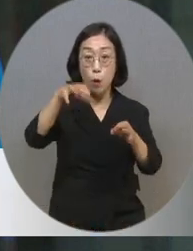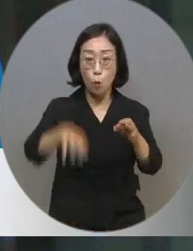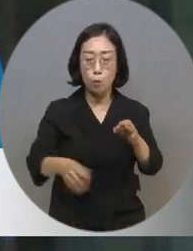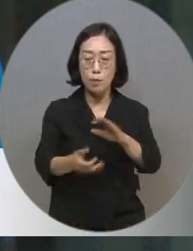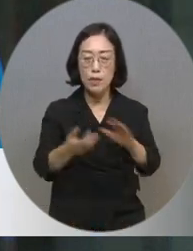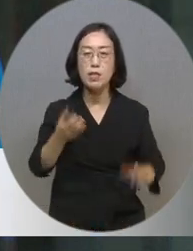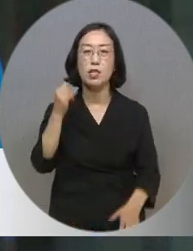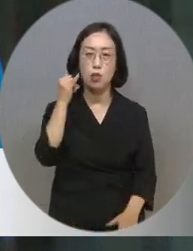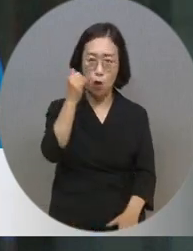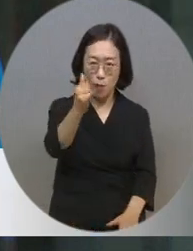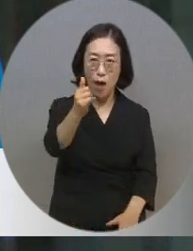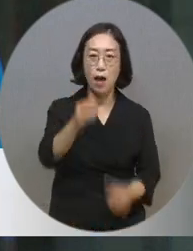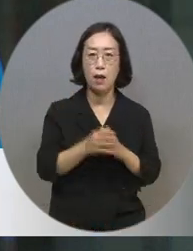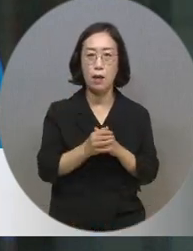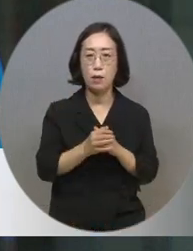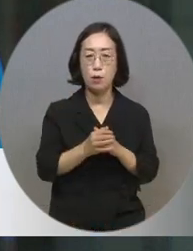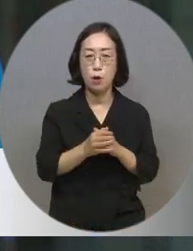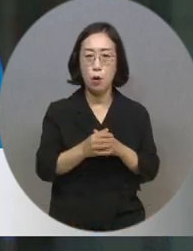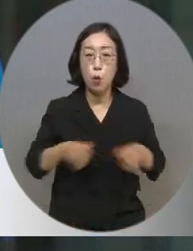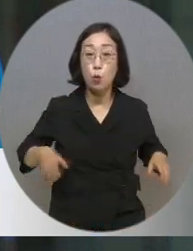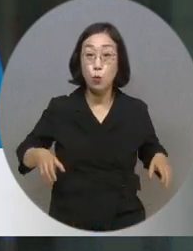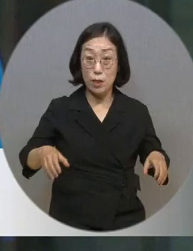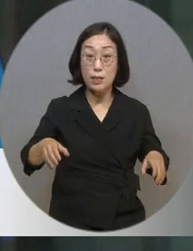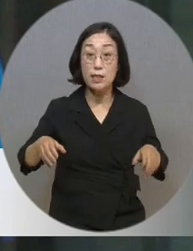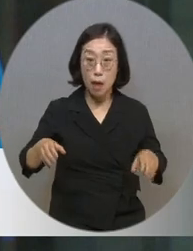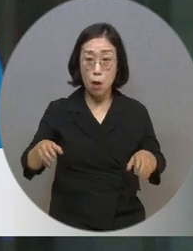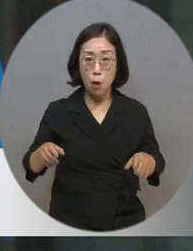전화를 걸어서 휠체어가려